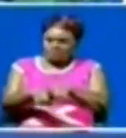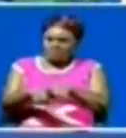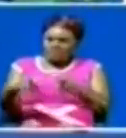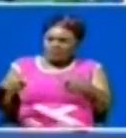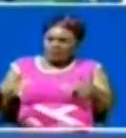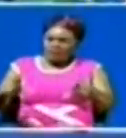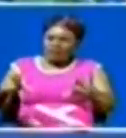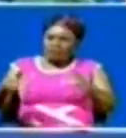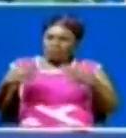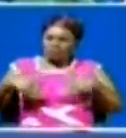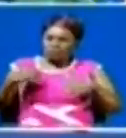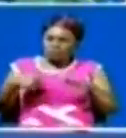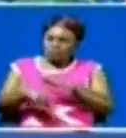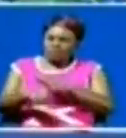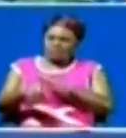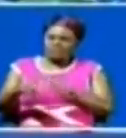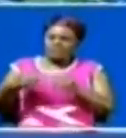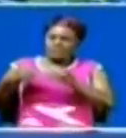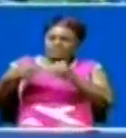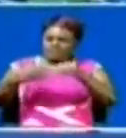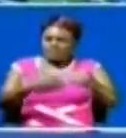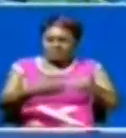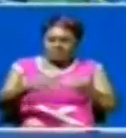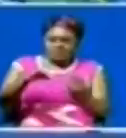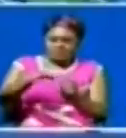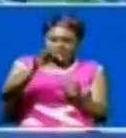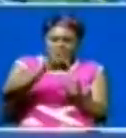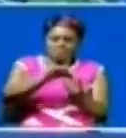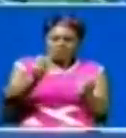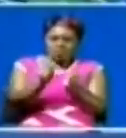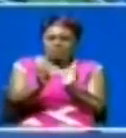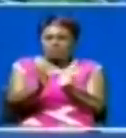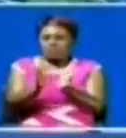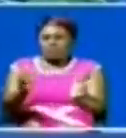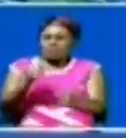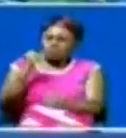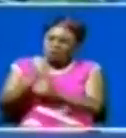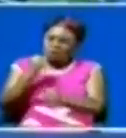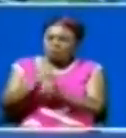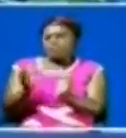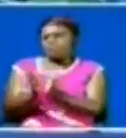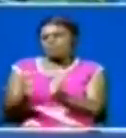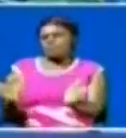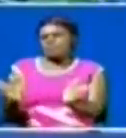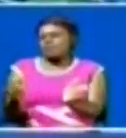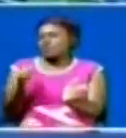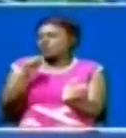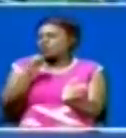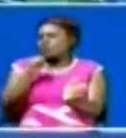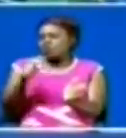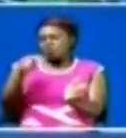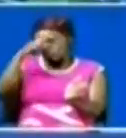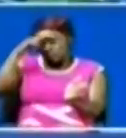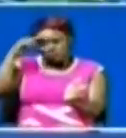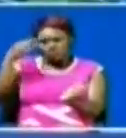wafanye waingie uongozini na wenye wamechakuliwa na wananchi wafanyie kazi wananchi. Wasiende kwa sababu